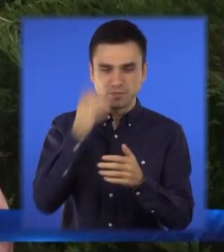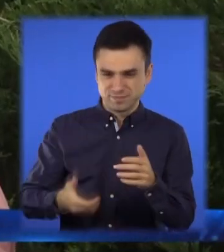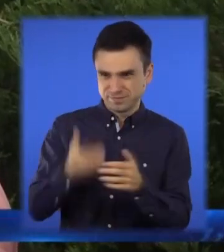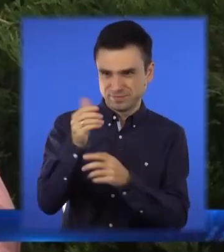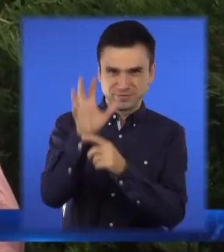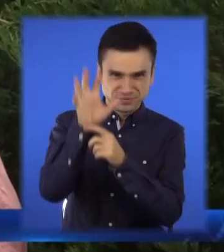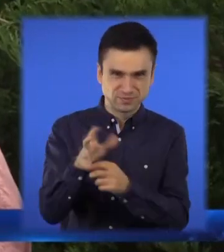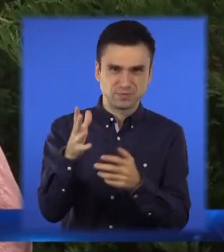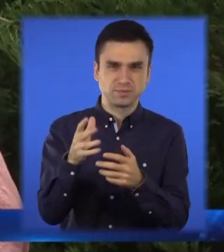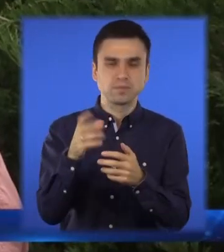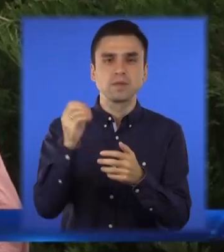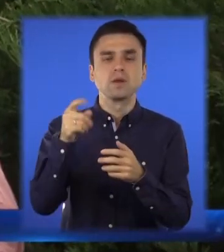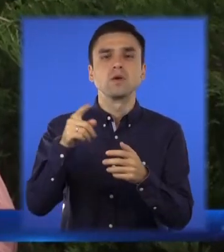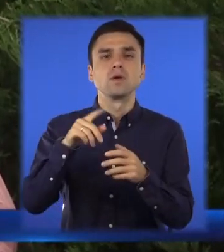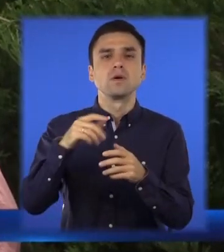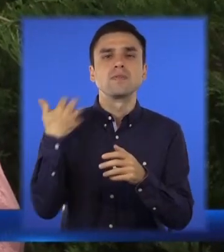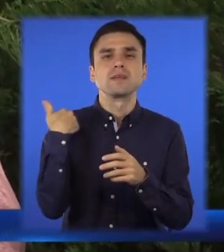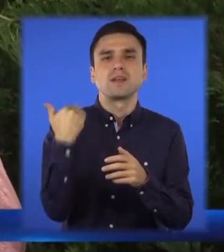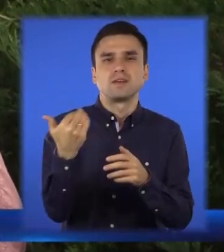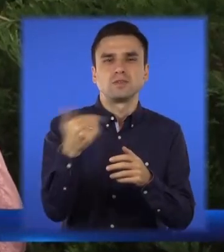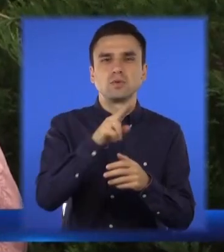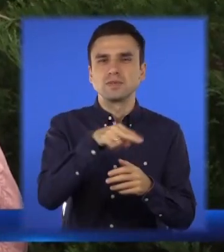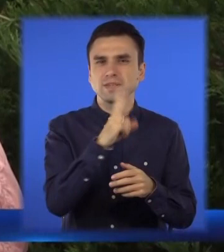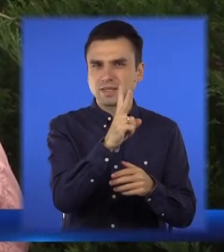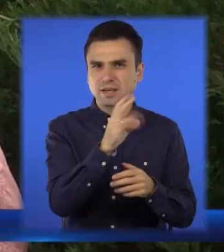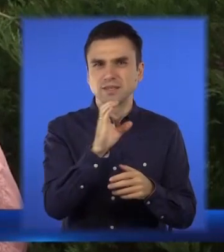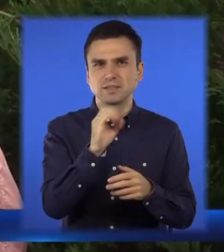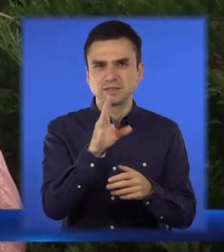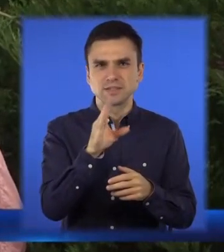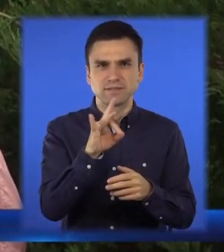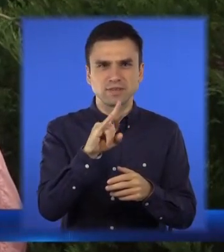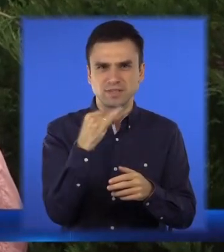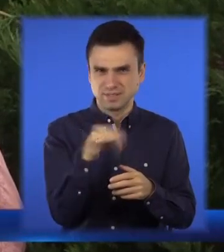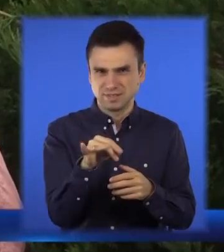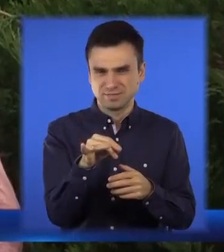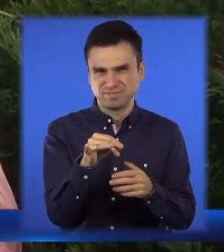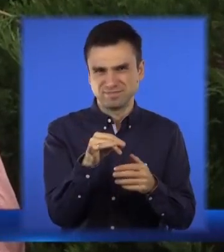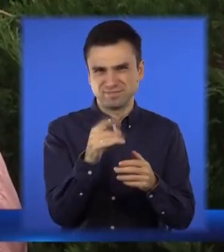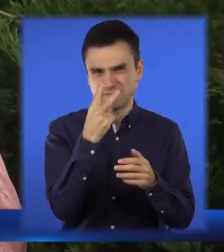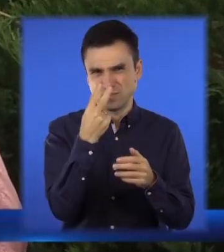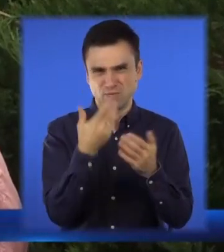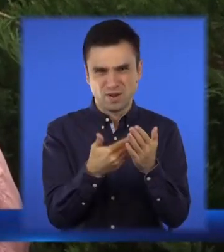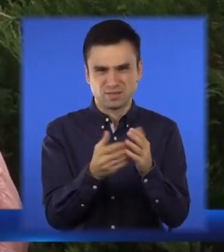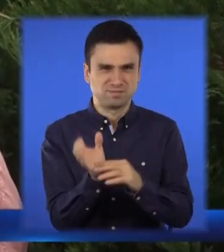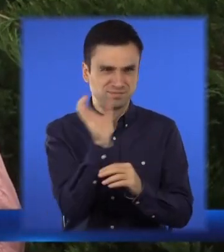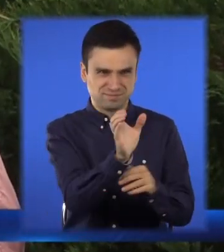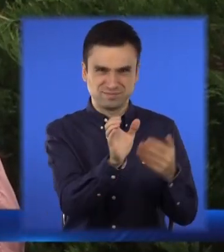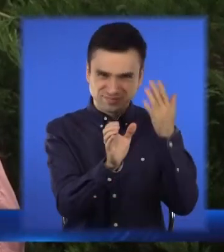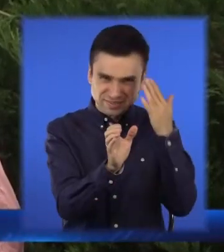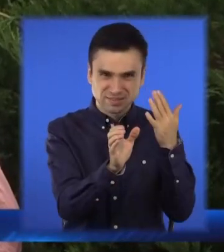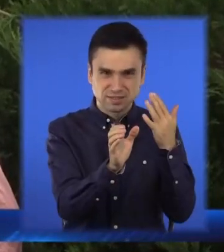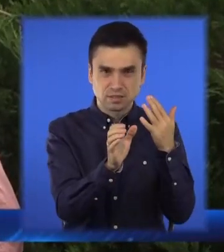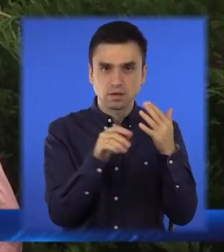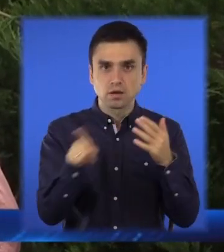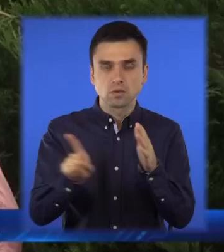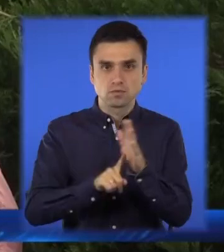и обратиться к руководителю Дворца культуры «Северный». Но так как руководитель начала драку при детях, я